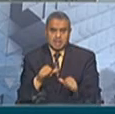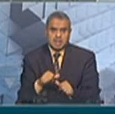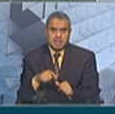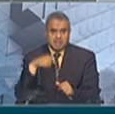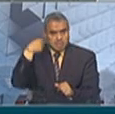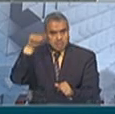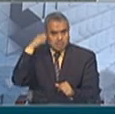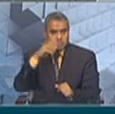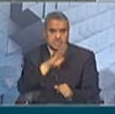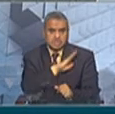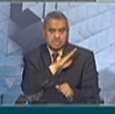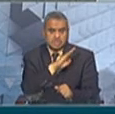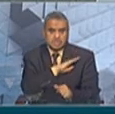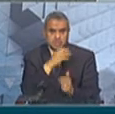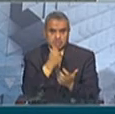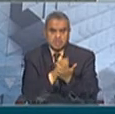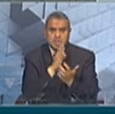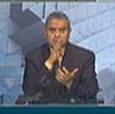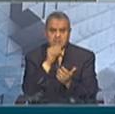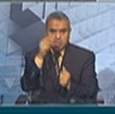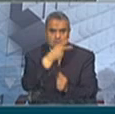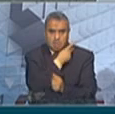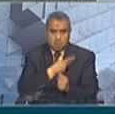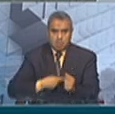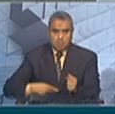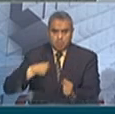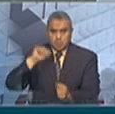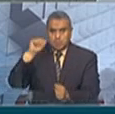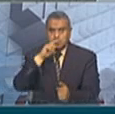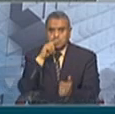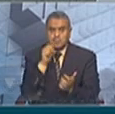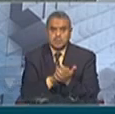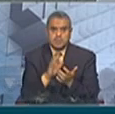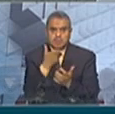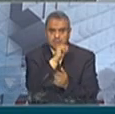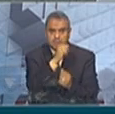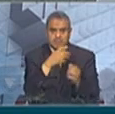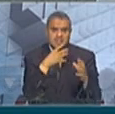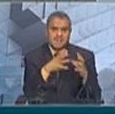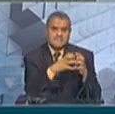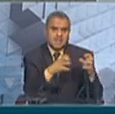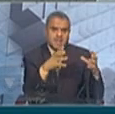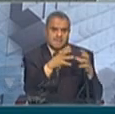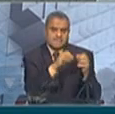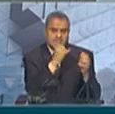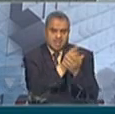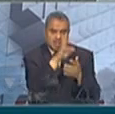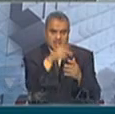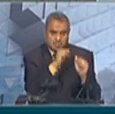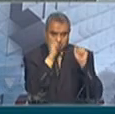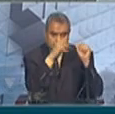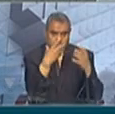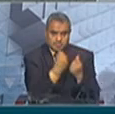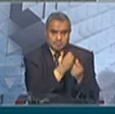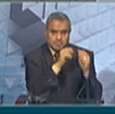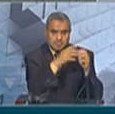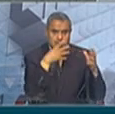وزارة الدفاع بالحكومة إنه يعني حل الكتيبتين اللي ضارتها في هذا